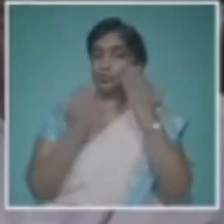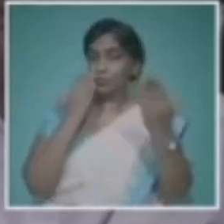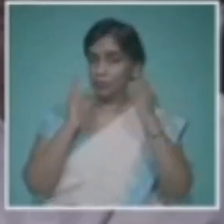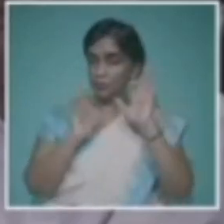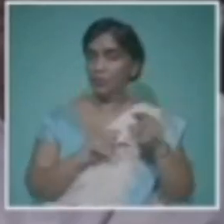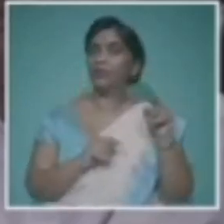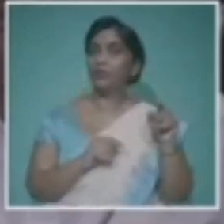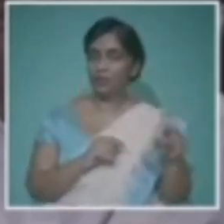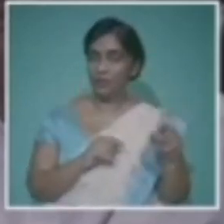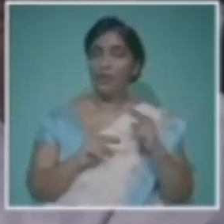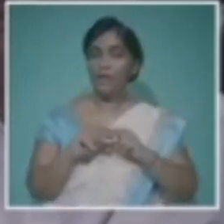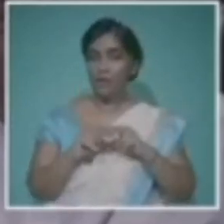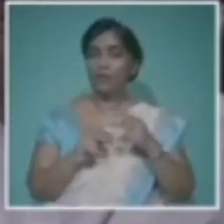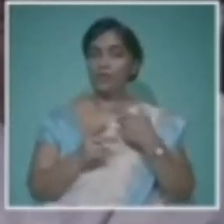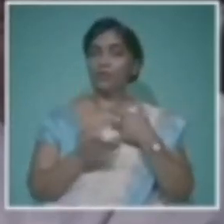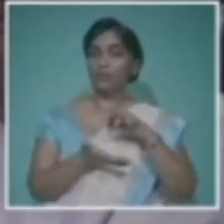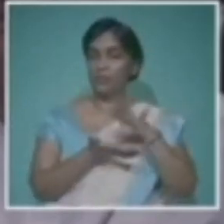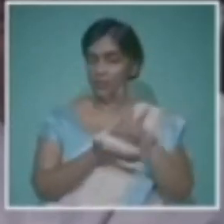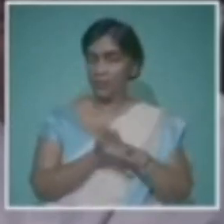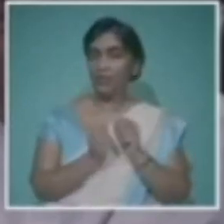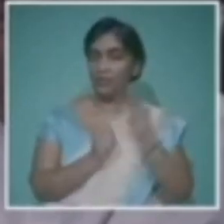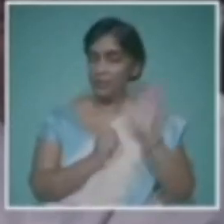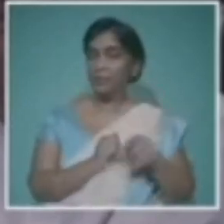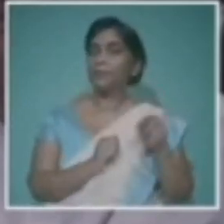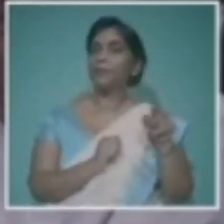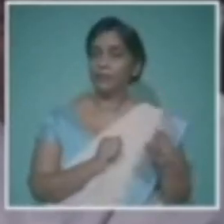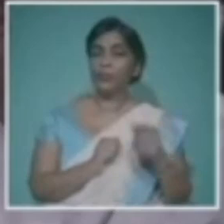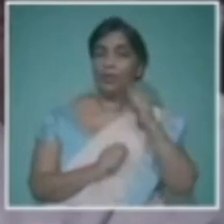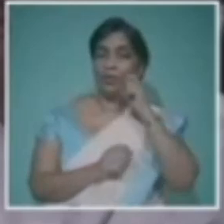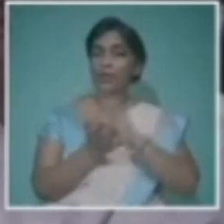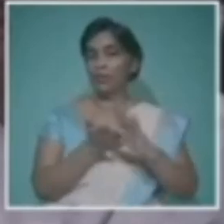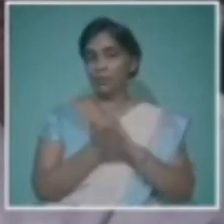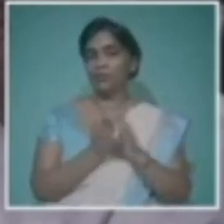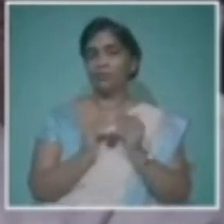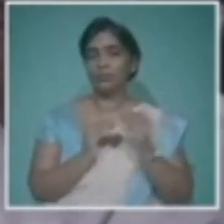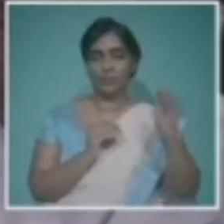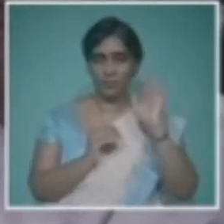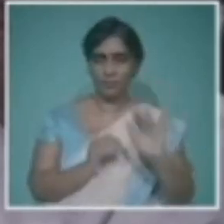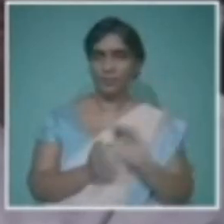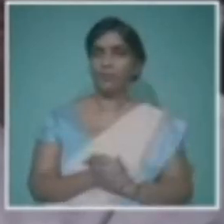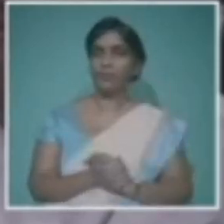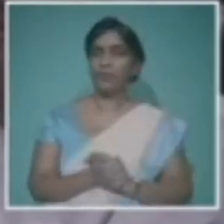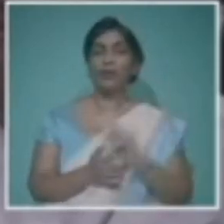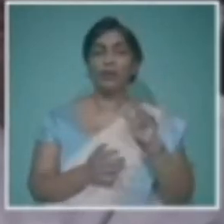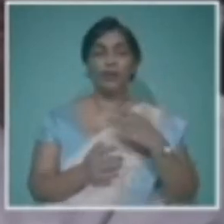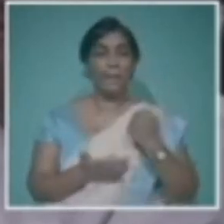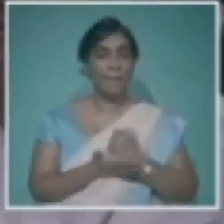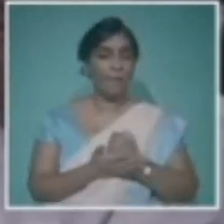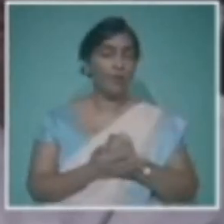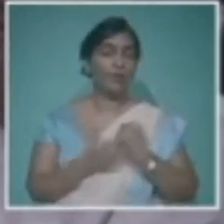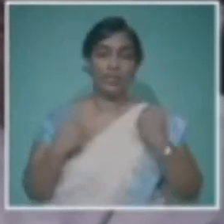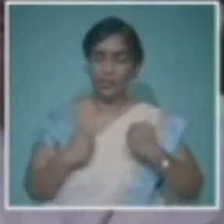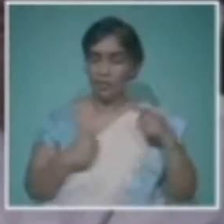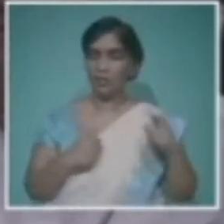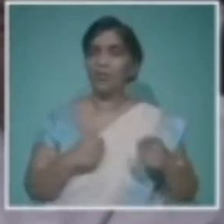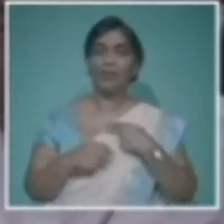කළද ෆෙඩරල් රිසර්ව් ආයතනයේ ස්ථාපනය කරනු ලැබී මහජන සුභසිද්ධිය උදෙසාය අධිපති මණ්ඩලයේ